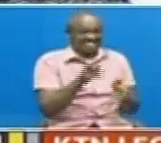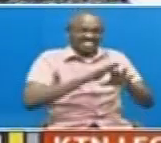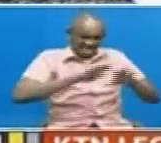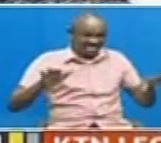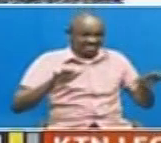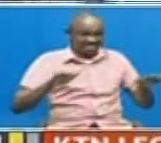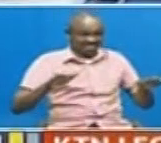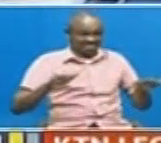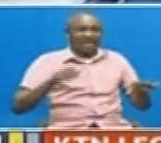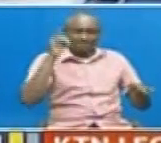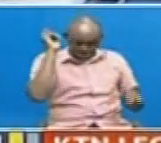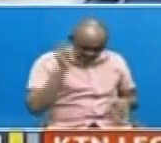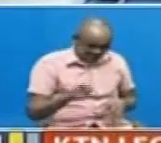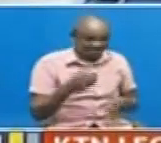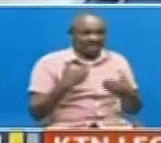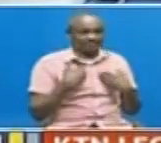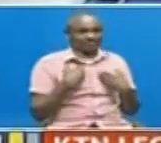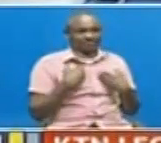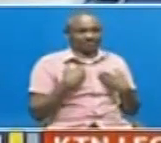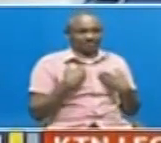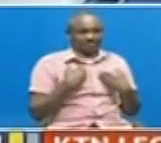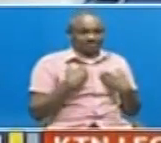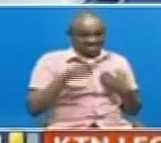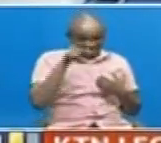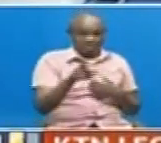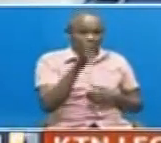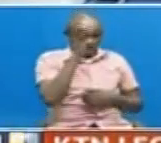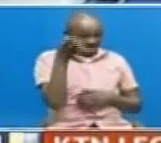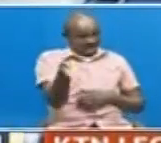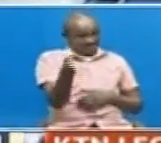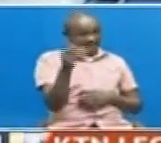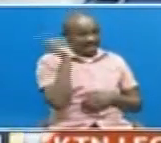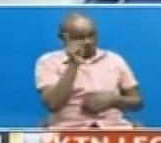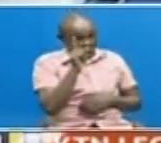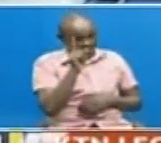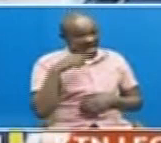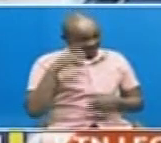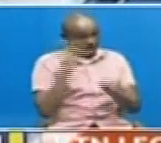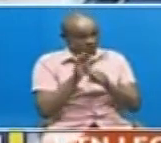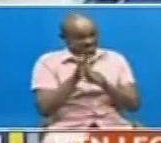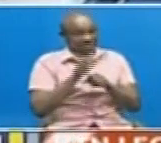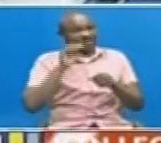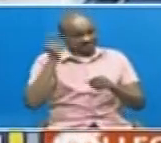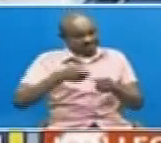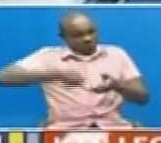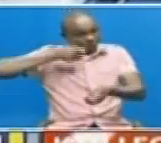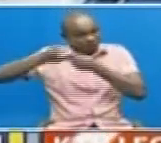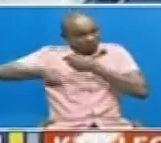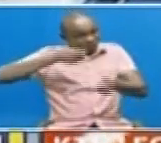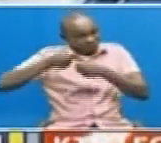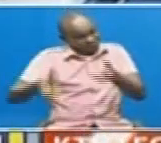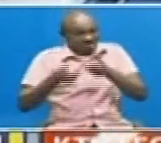that lazima tuteke hichi, hichi kisiona kita kisiwa cha Nairobi. Uh-huh. Lazima tukiteke Nyara. Lazima hili jiji